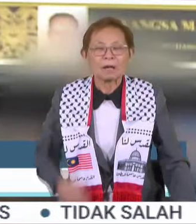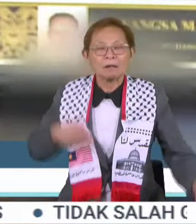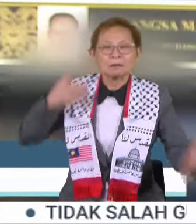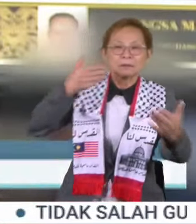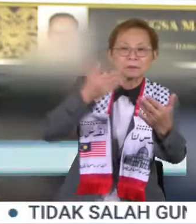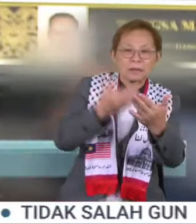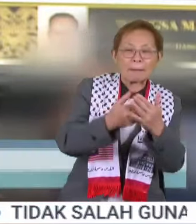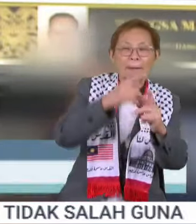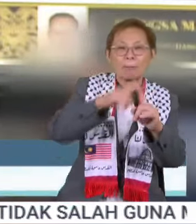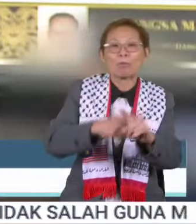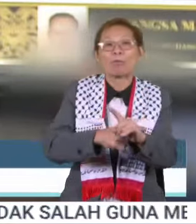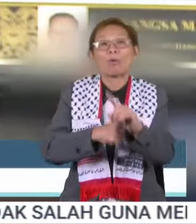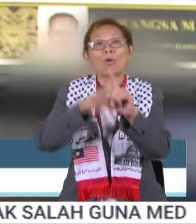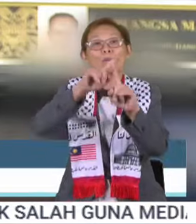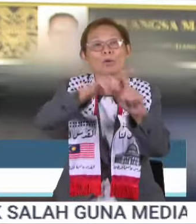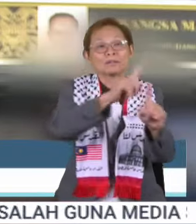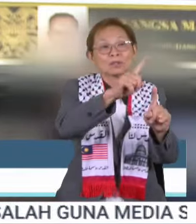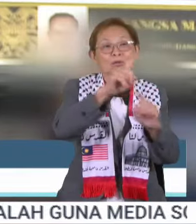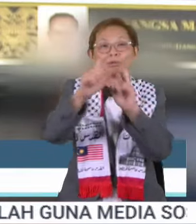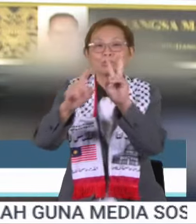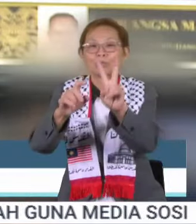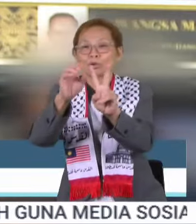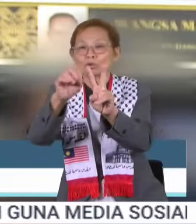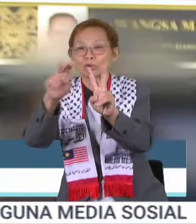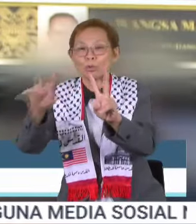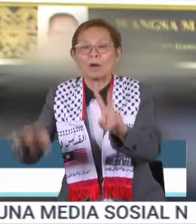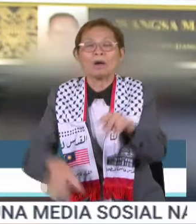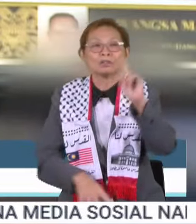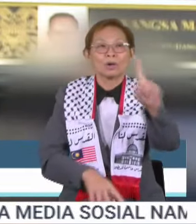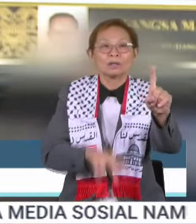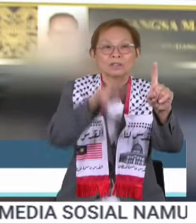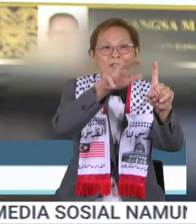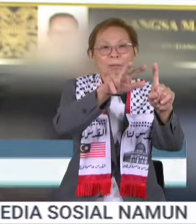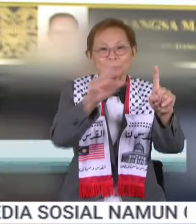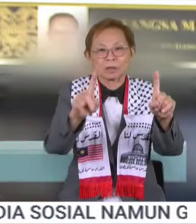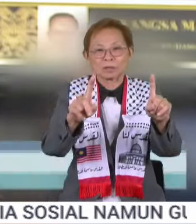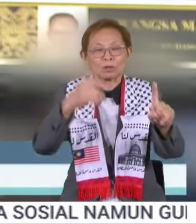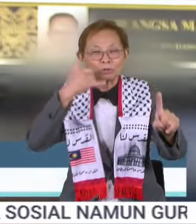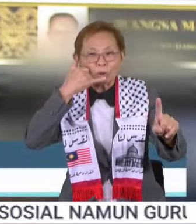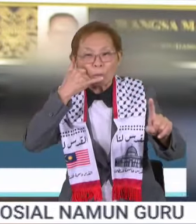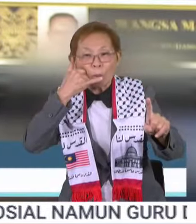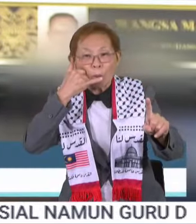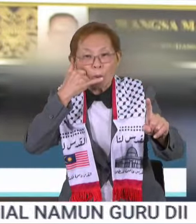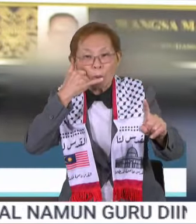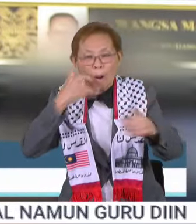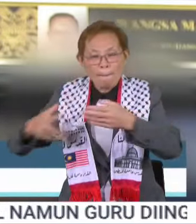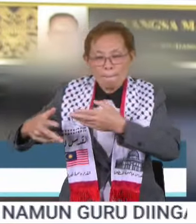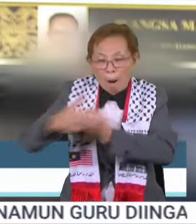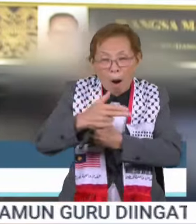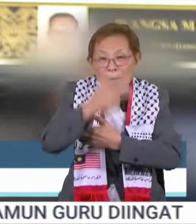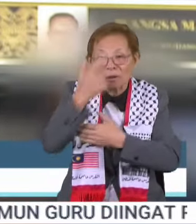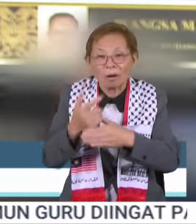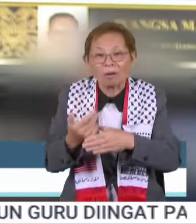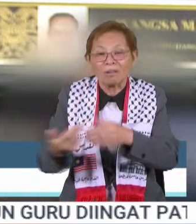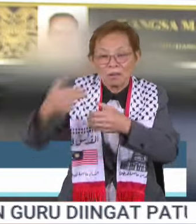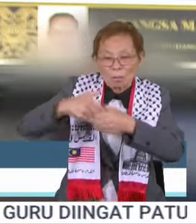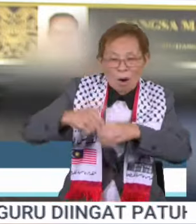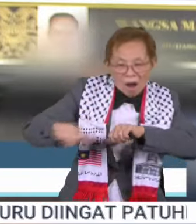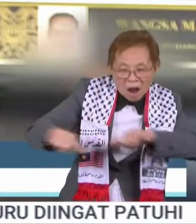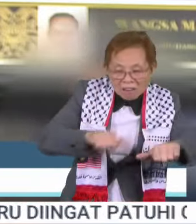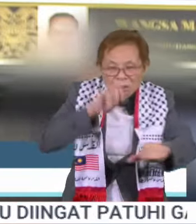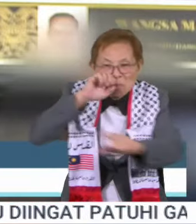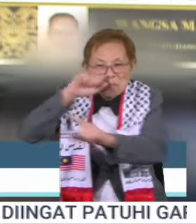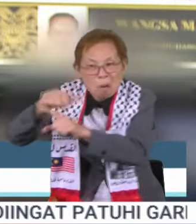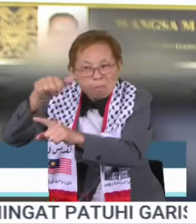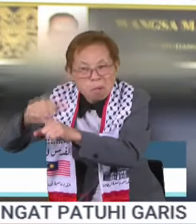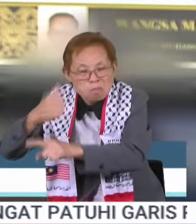Setakat Januari 2024, sebanyak 131 nombor talian telah ditamatkan kerana terlibat dengan aktiviti penipuan